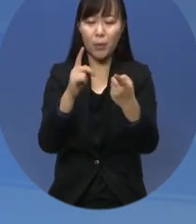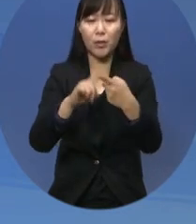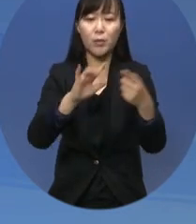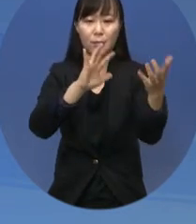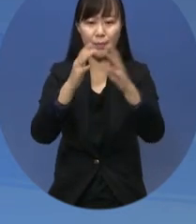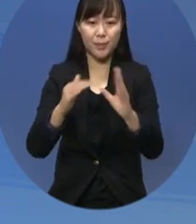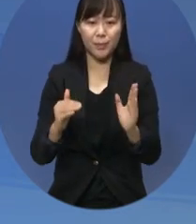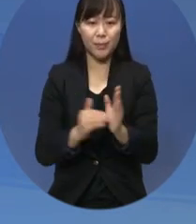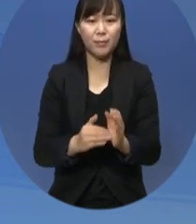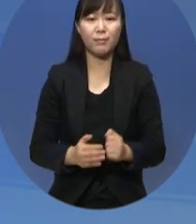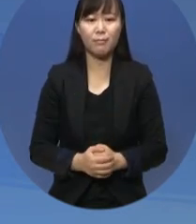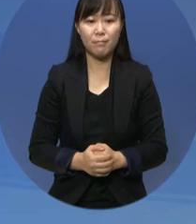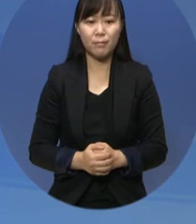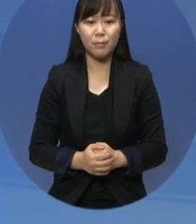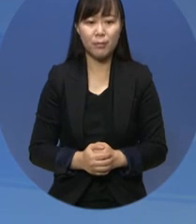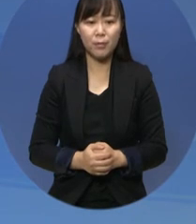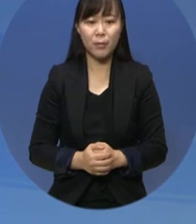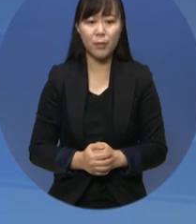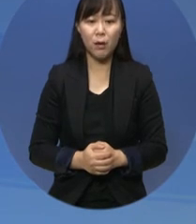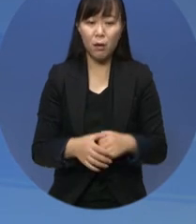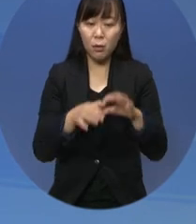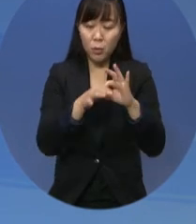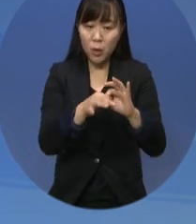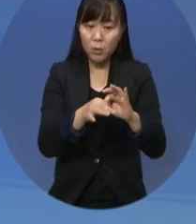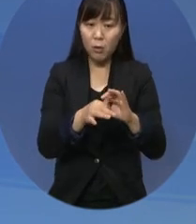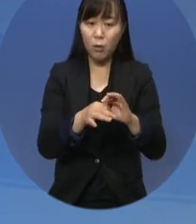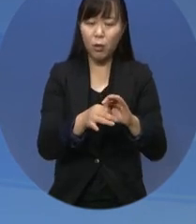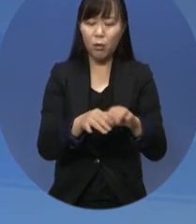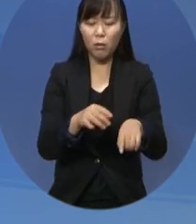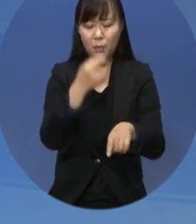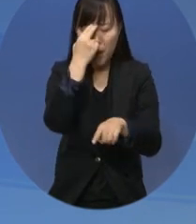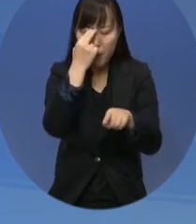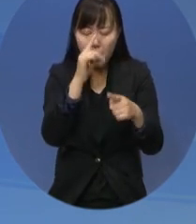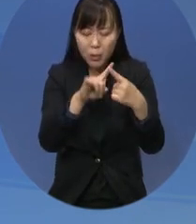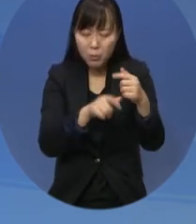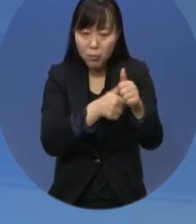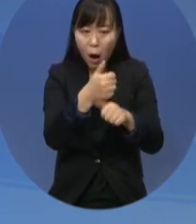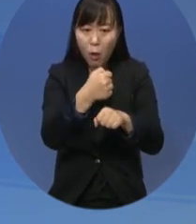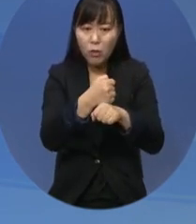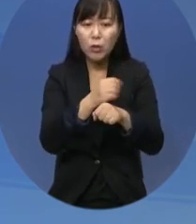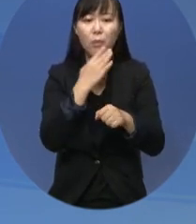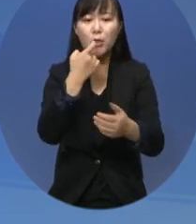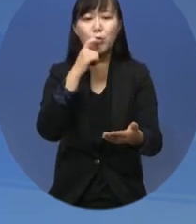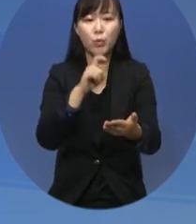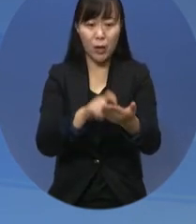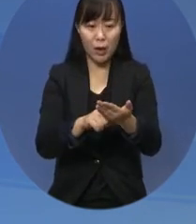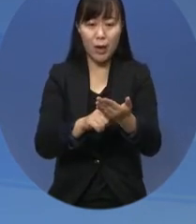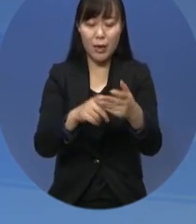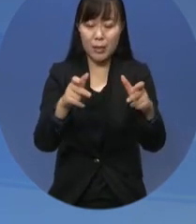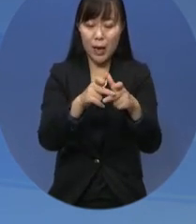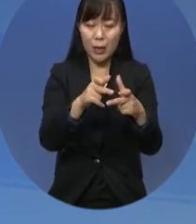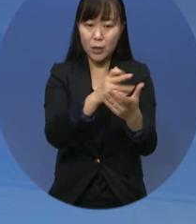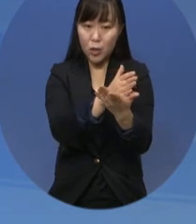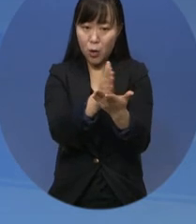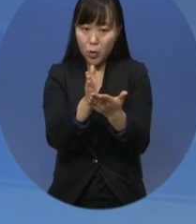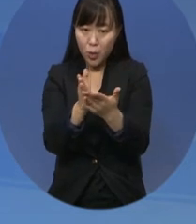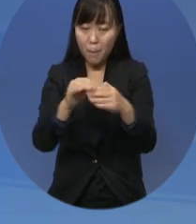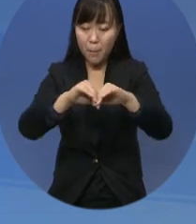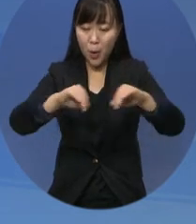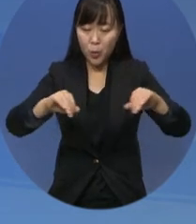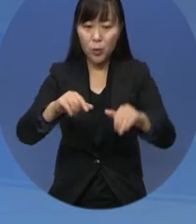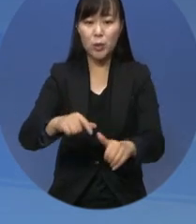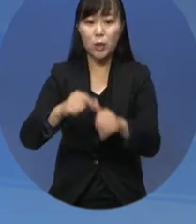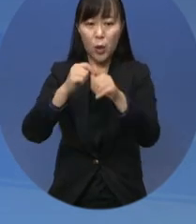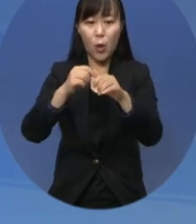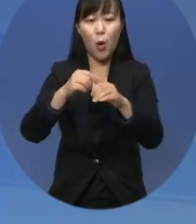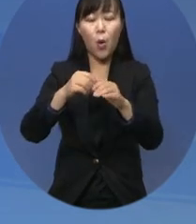논의했습니다. 공단의 컨설팅을 통해 진입 문턱을 낮춰 쉽게 접근하도록 장애 전형 별도 채용 공고문